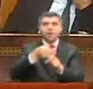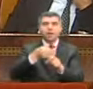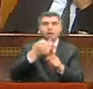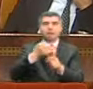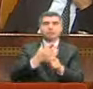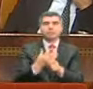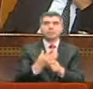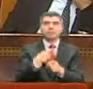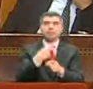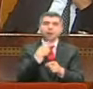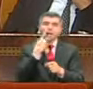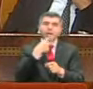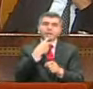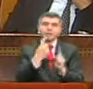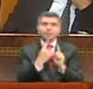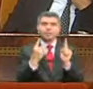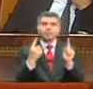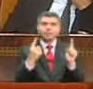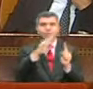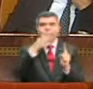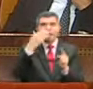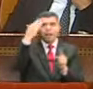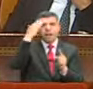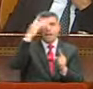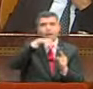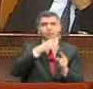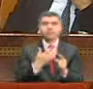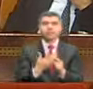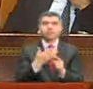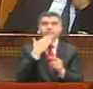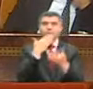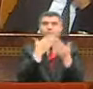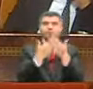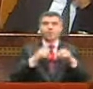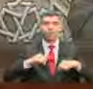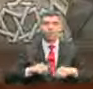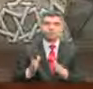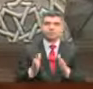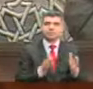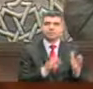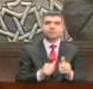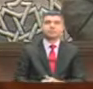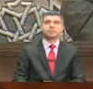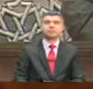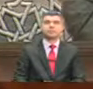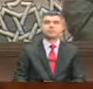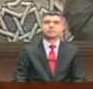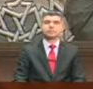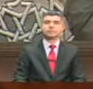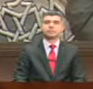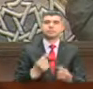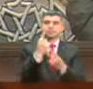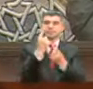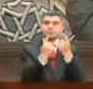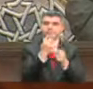ما نقول لك هذا الشيء راه انت راك تعرفه مزيان. وشكرا السيد الوزير. هل هناك من تعقيب اضافي